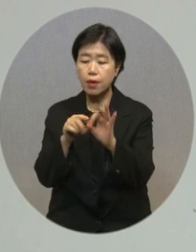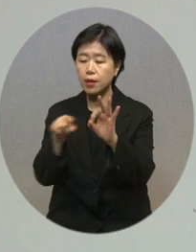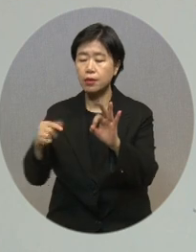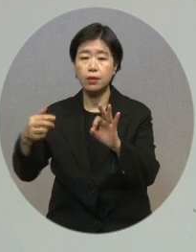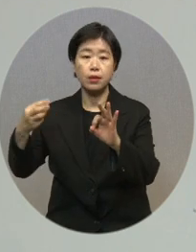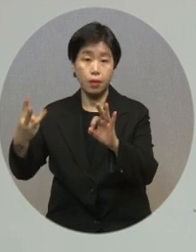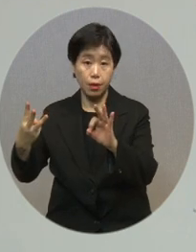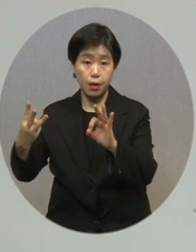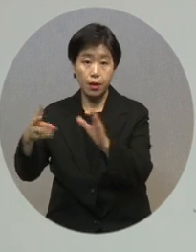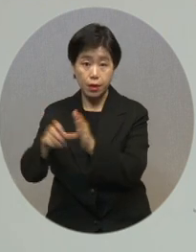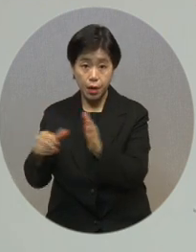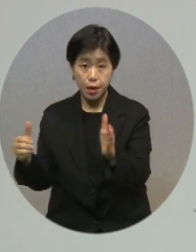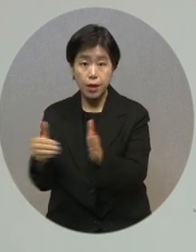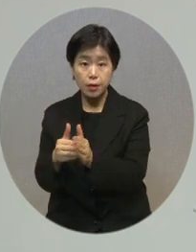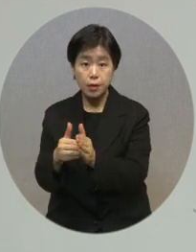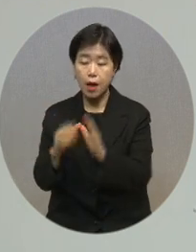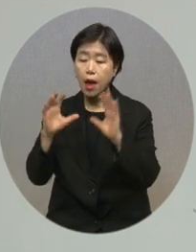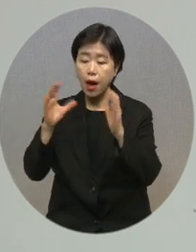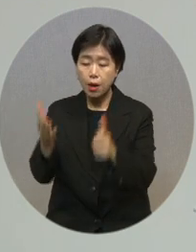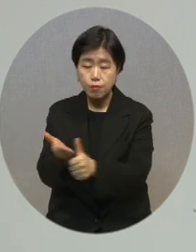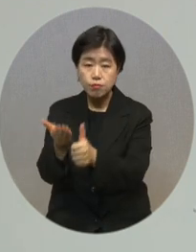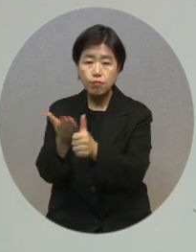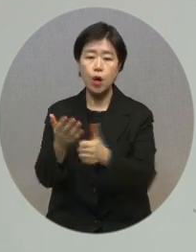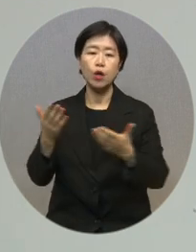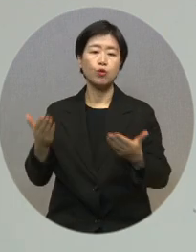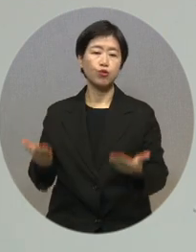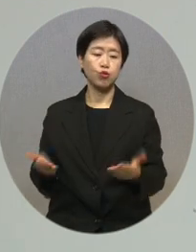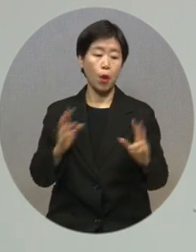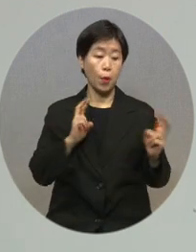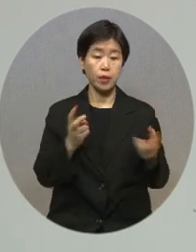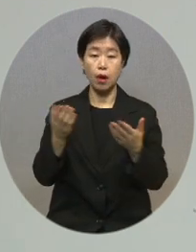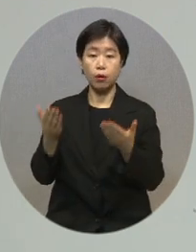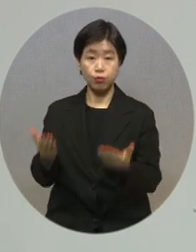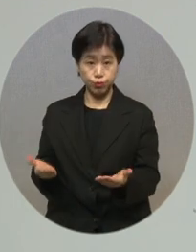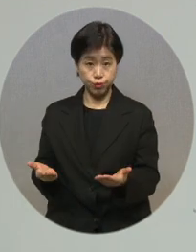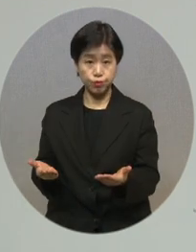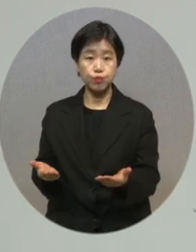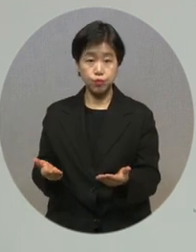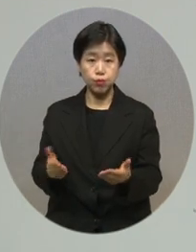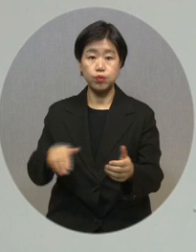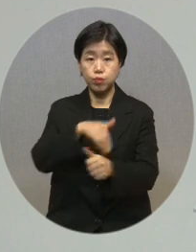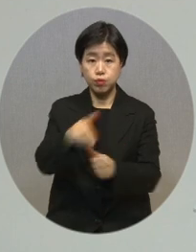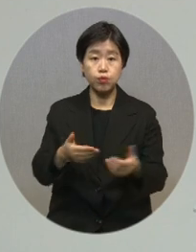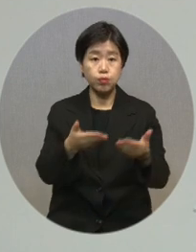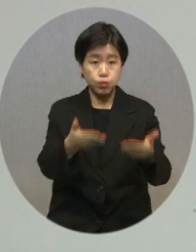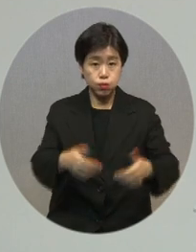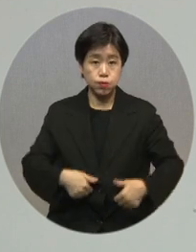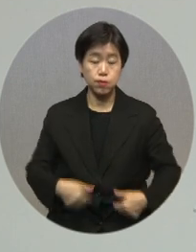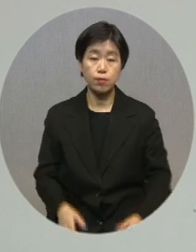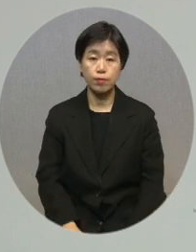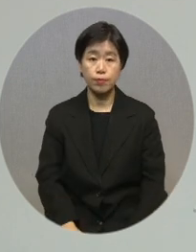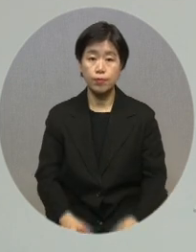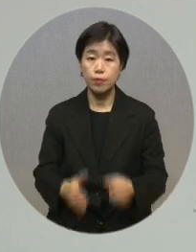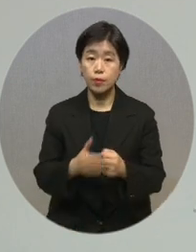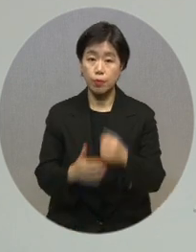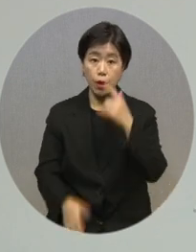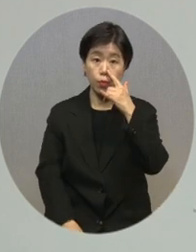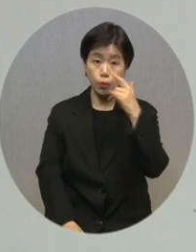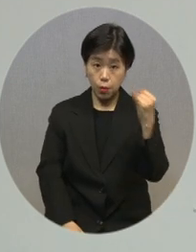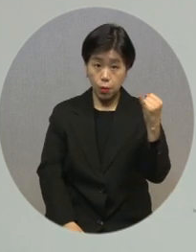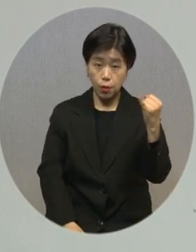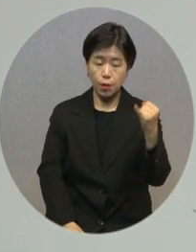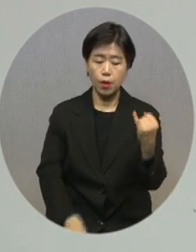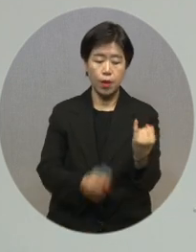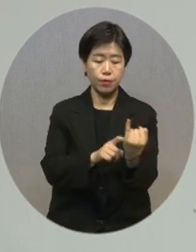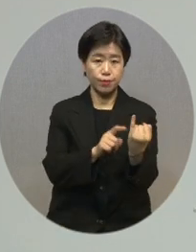육아휴직을 대폭적으로 좀 더 적극적으로 활용할 수 있도록 여건을 마련해 주는 것이 네. 중요하다고 생각합니다. 네. 그래서 부모가